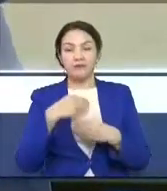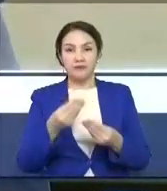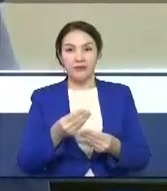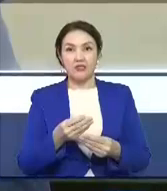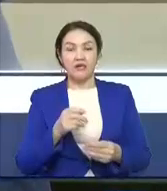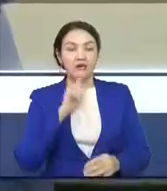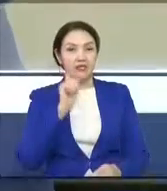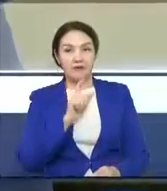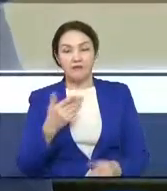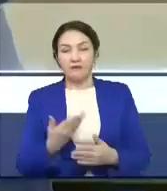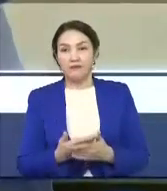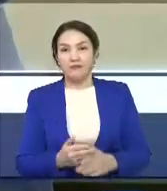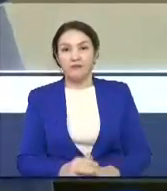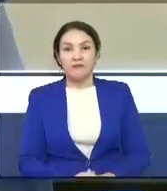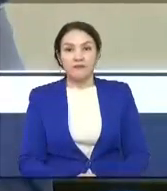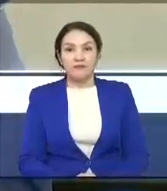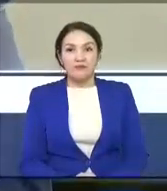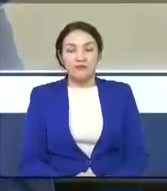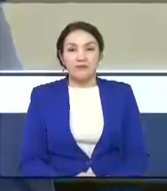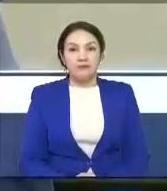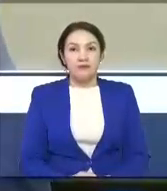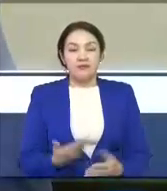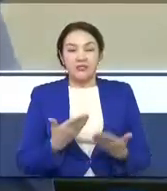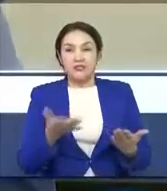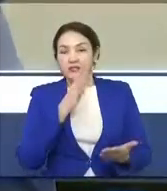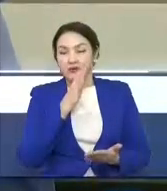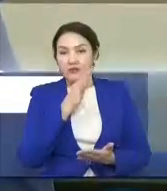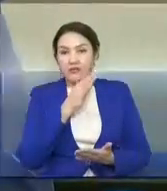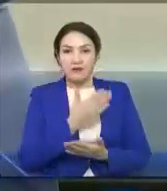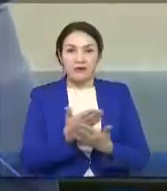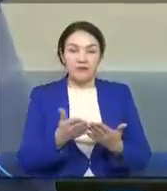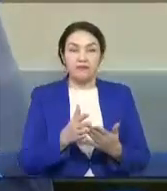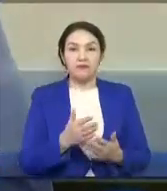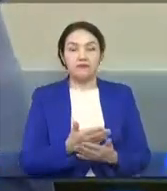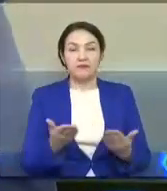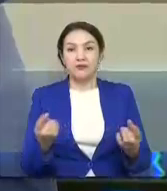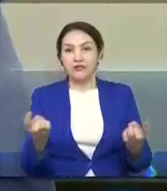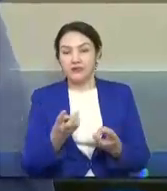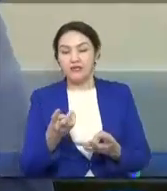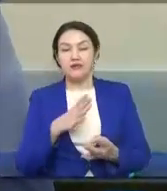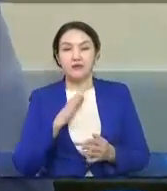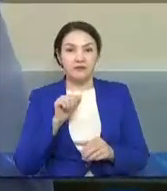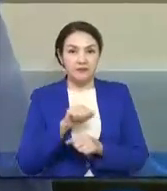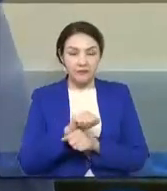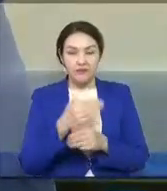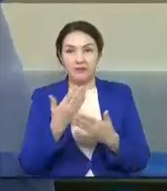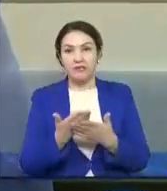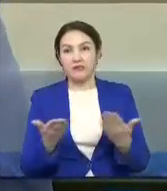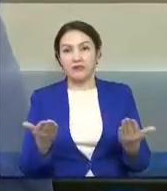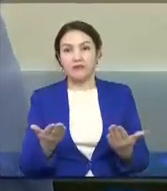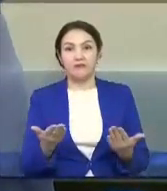жастар, яғни өздеріңіз. Қазір сіздердің замандарыңыз, уақыт сіздерге келіп таяды.